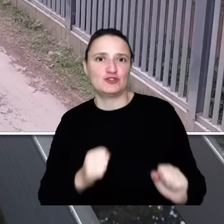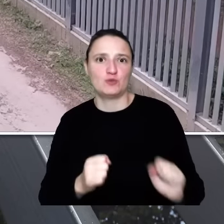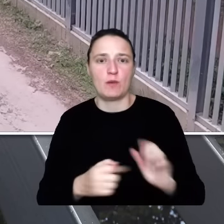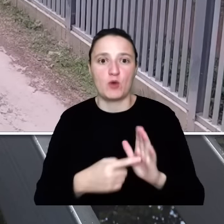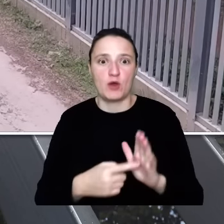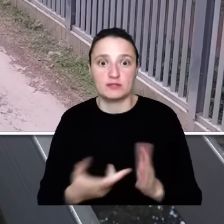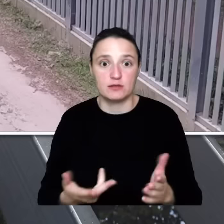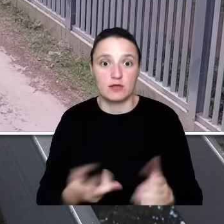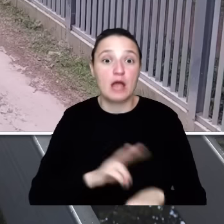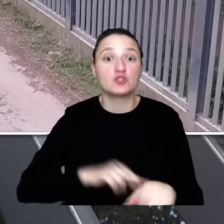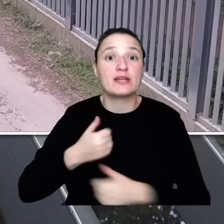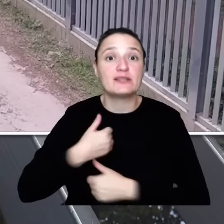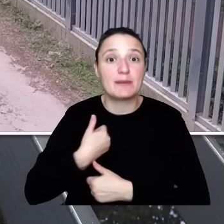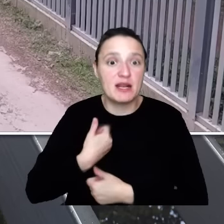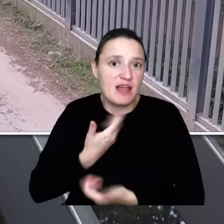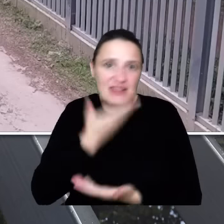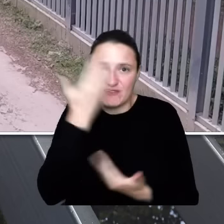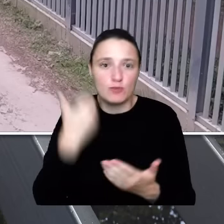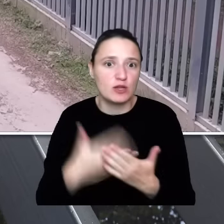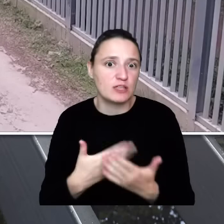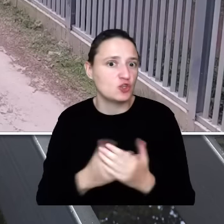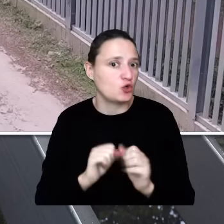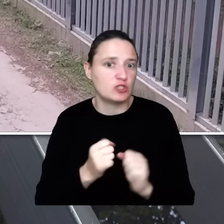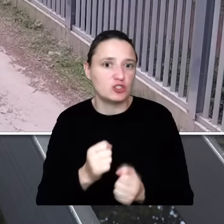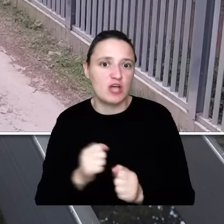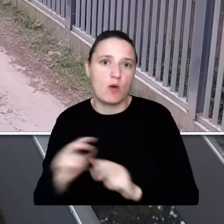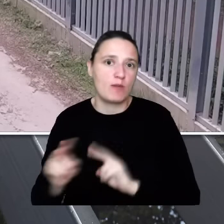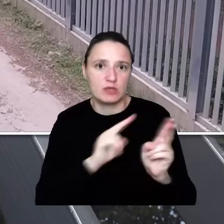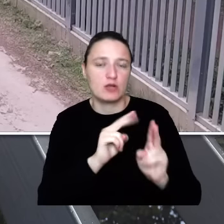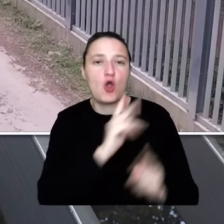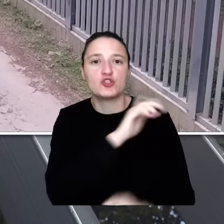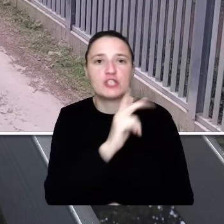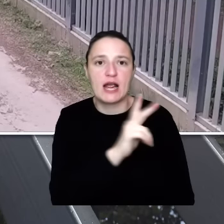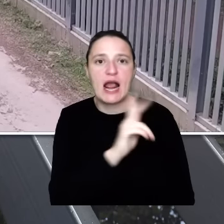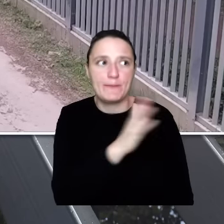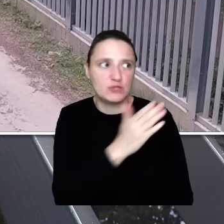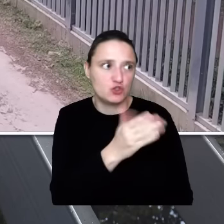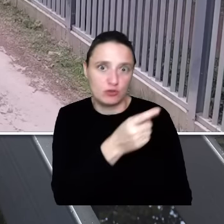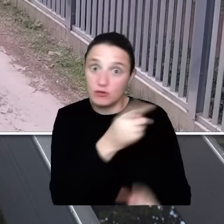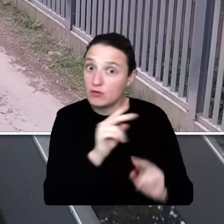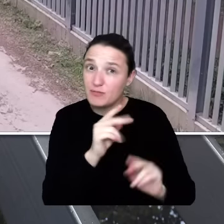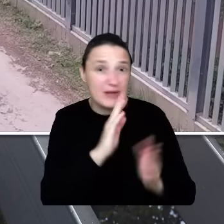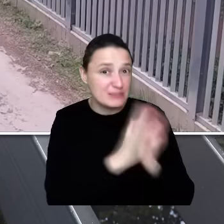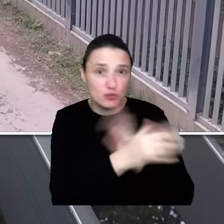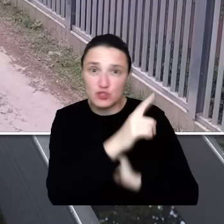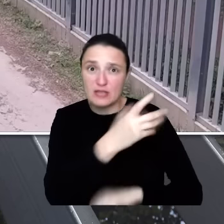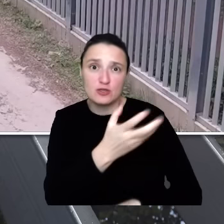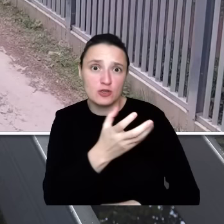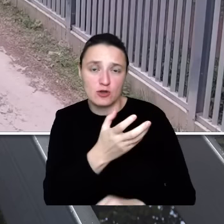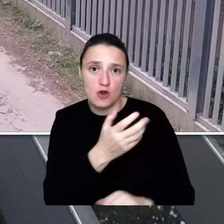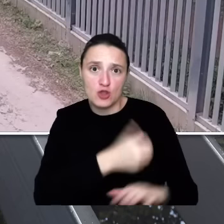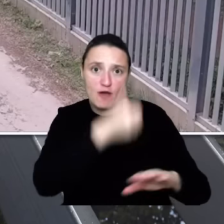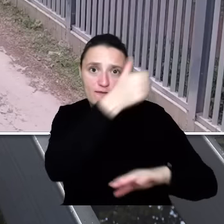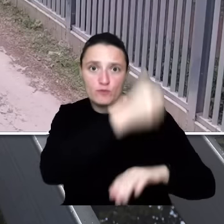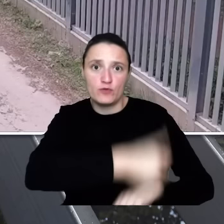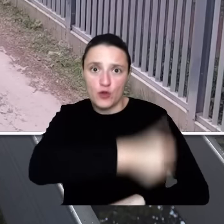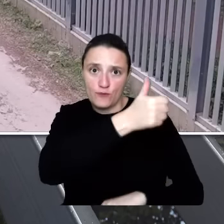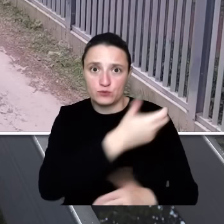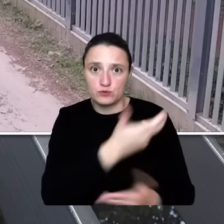Żandarmeria, która nie wiadomo dlaczego nie działa pod Kosiniakiem, Kamyszem, a jest jej dowódcą bezpośrednim, wykonuje to